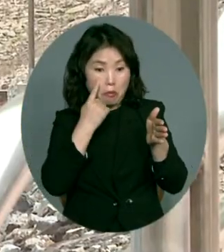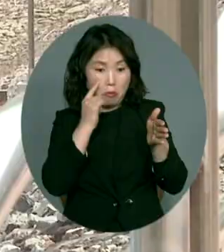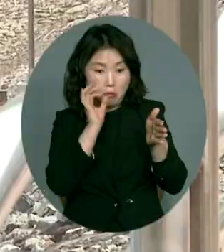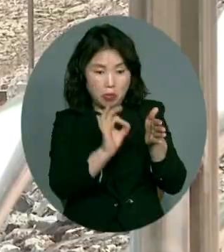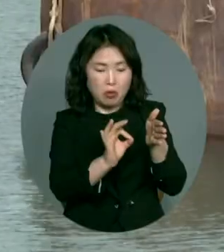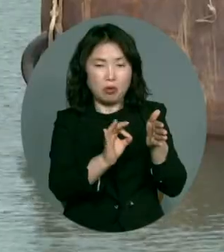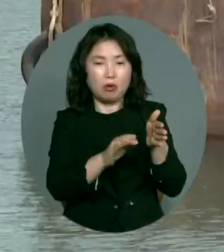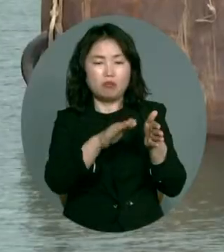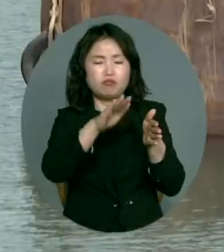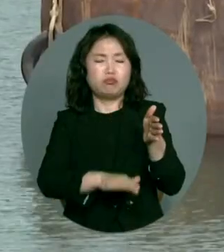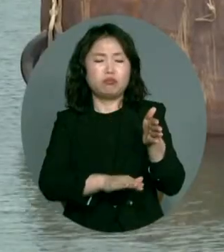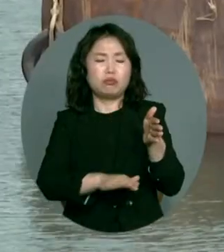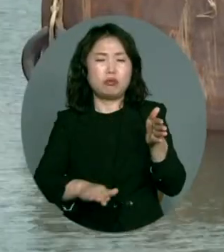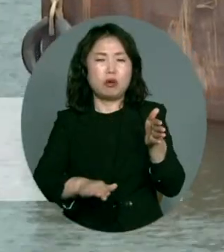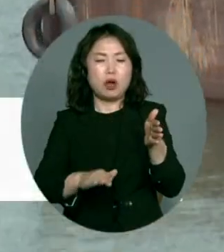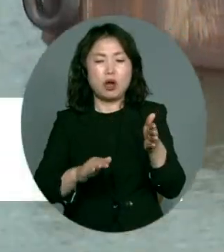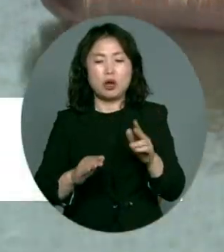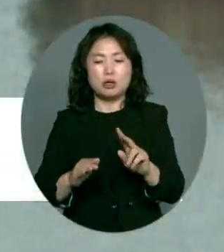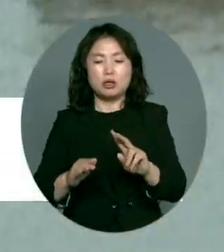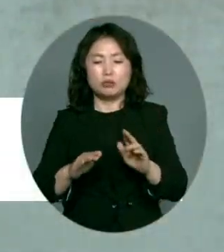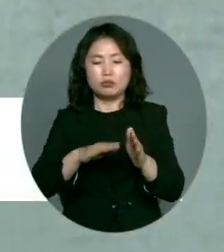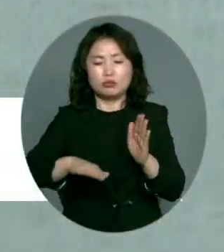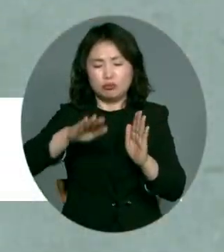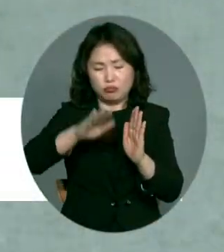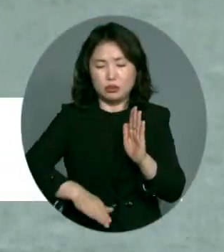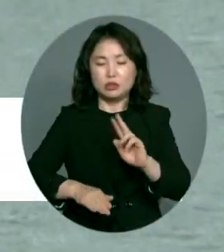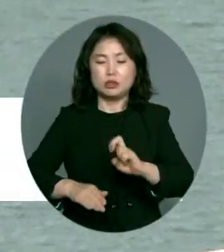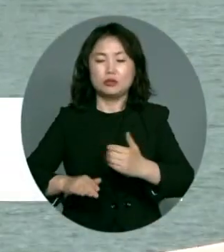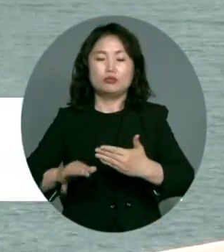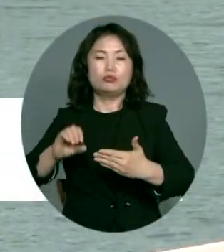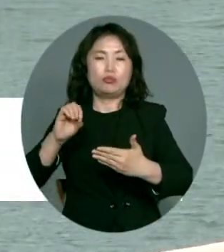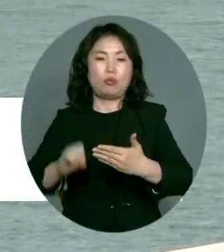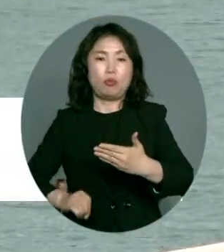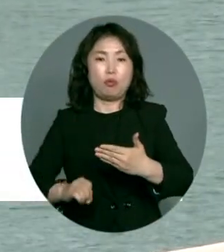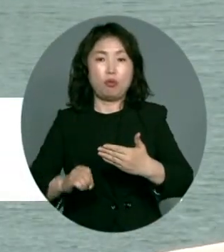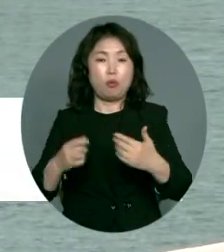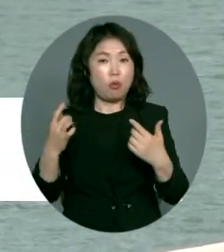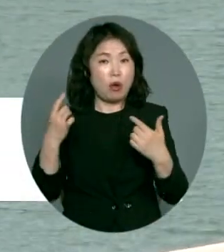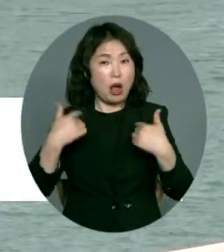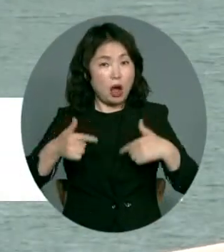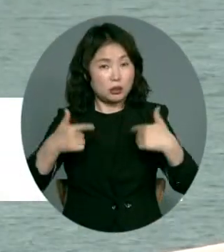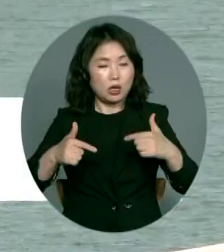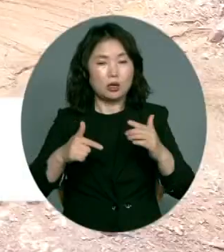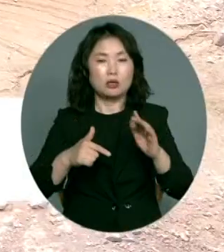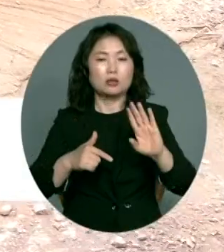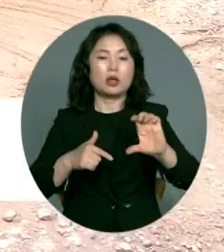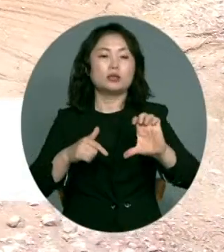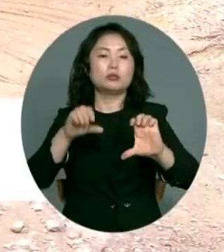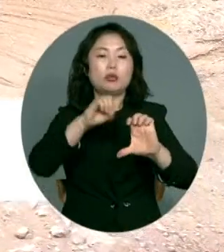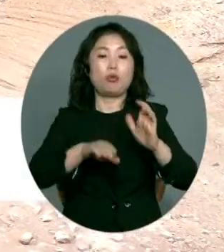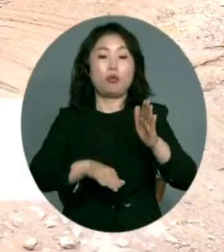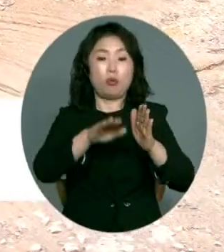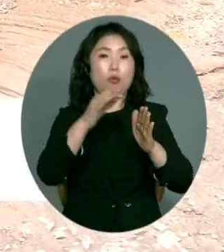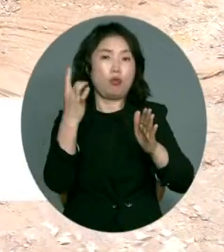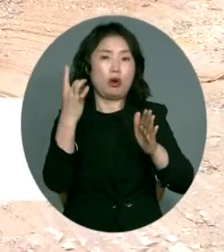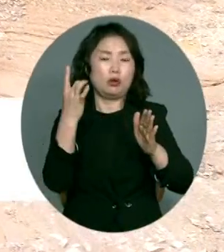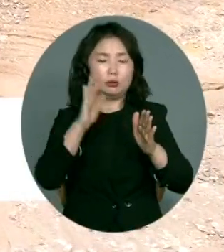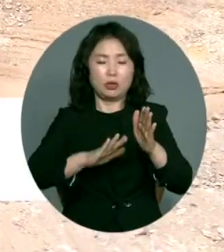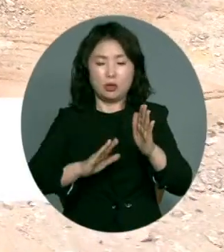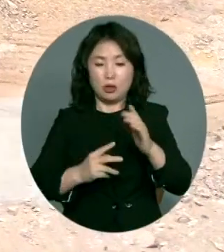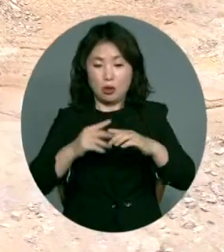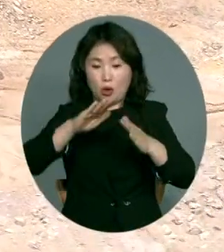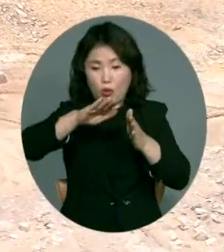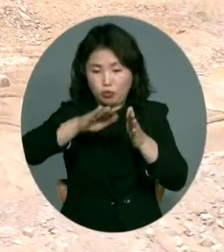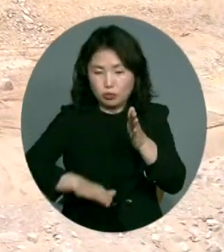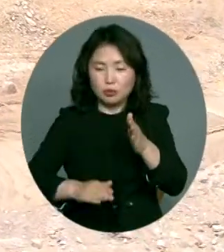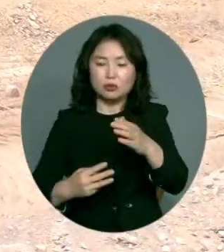드러났습니다. 저수율은 29%까지 떨어졌습니다. 45% 수준을 유지하던 평년보다 3분의